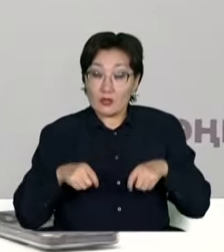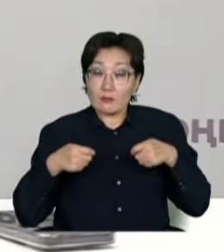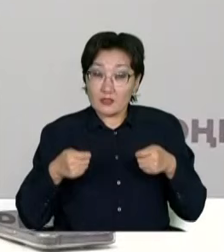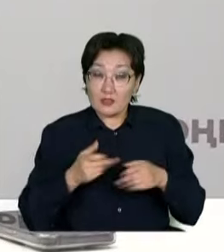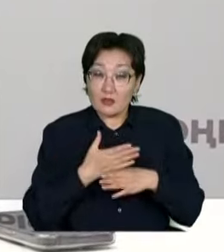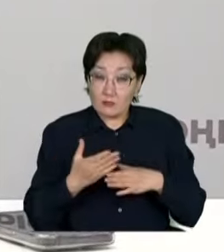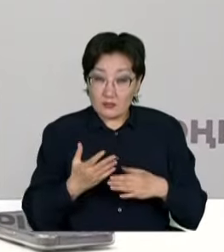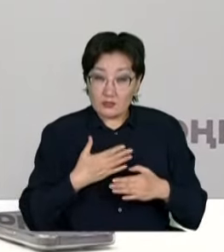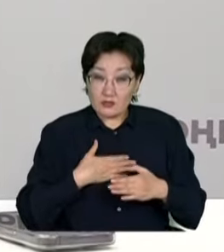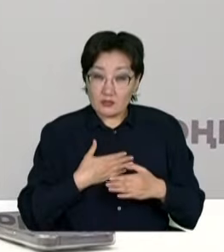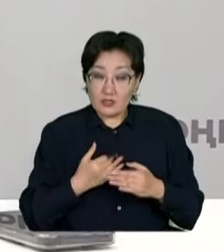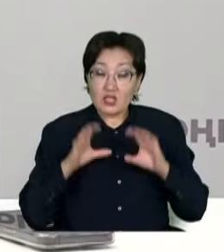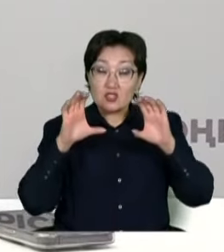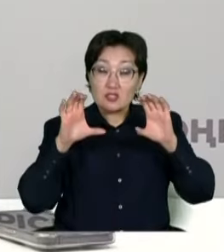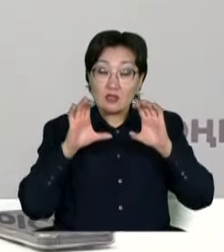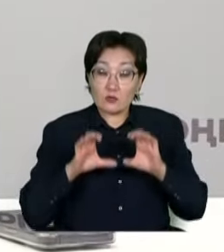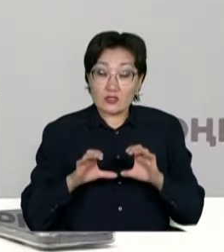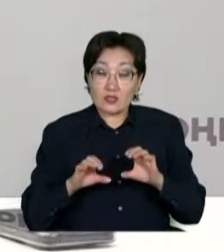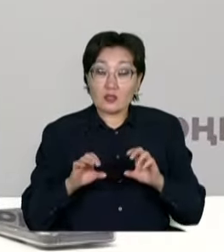кейін біз жаңағы заңның